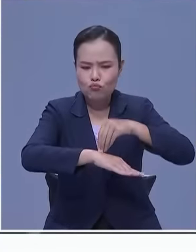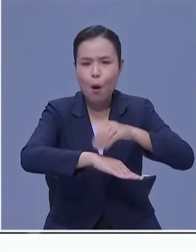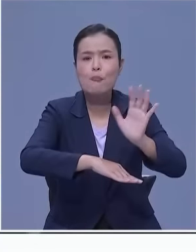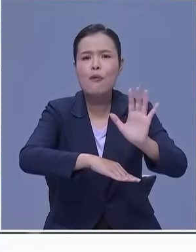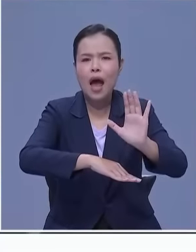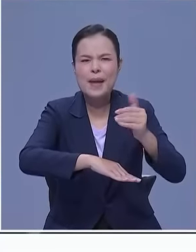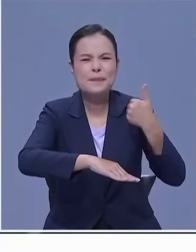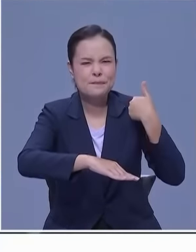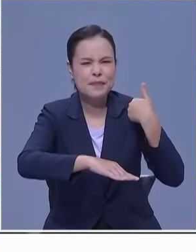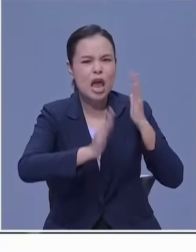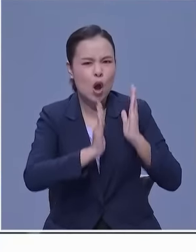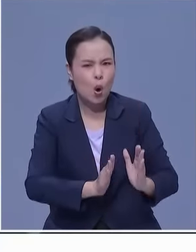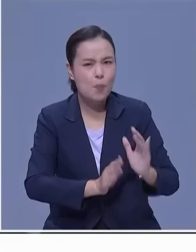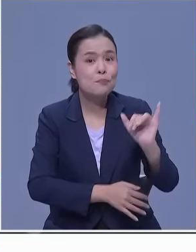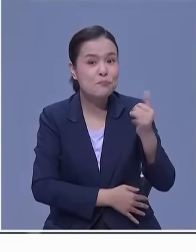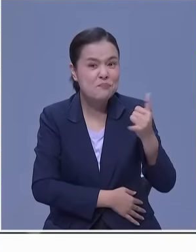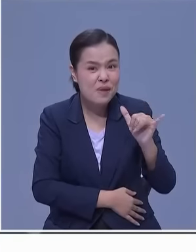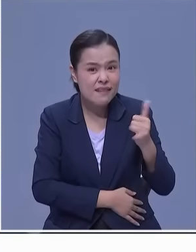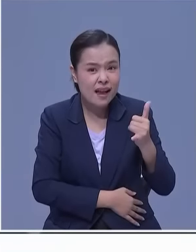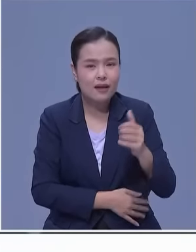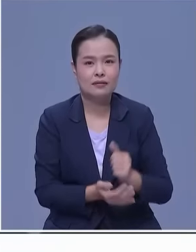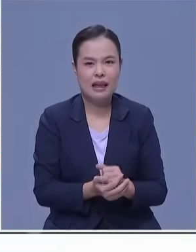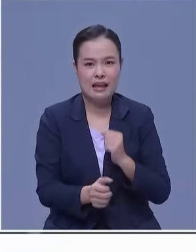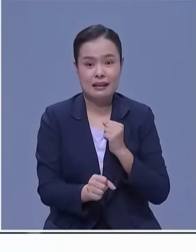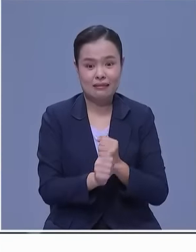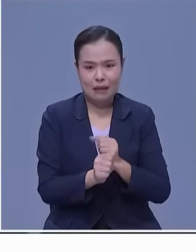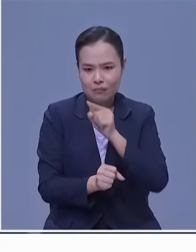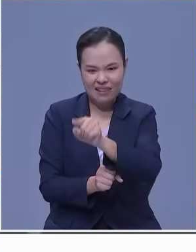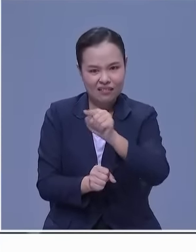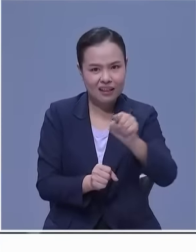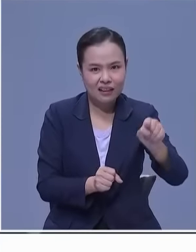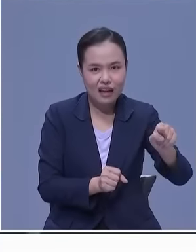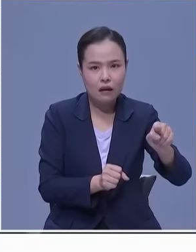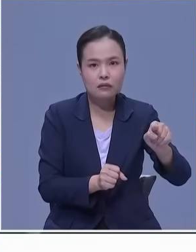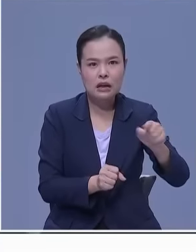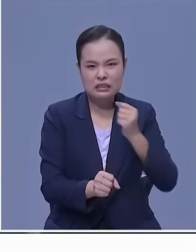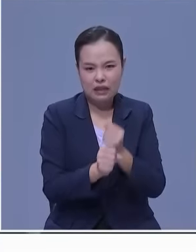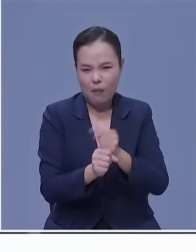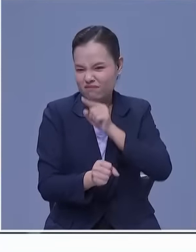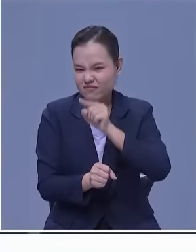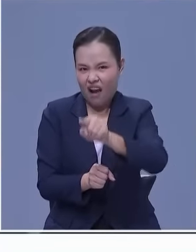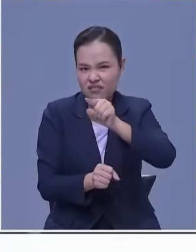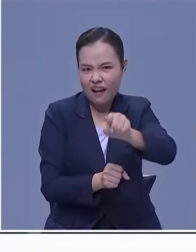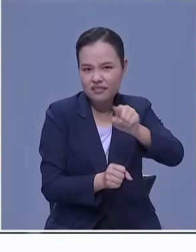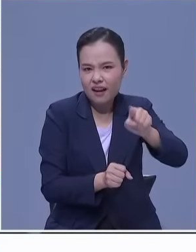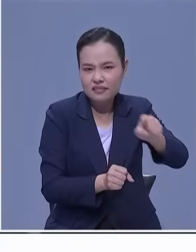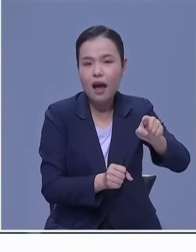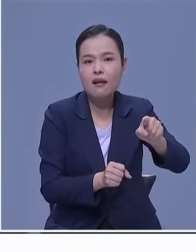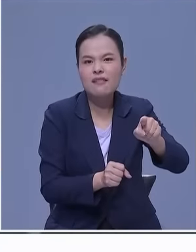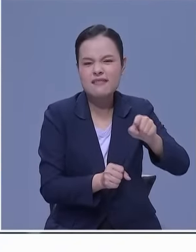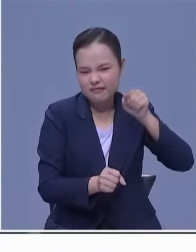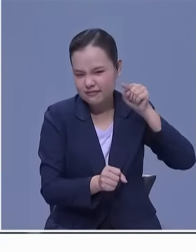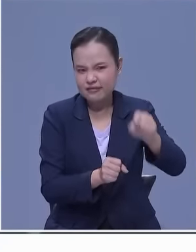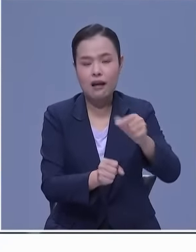มันมีคนบางประเภทที่เวลาใช้งานคนอ่ะใช้แบบหมาล่าเนื้ อ คือใช้อย่างสุดโต่งเล